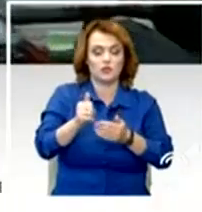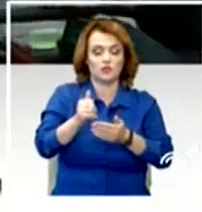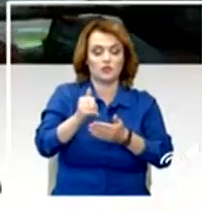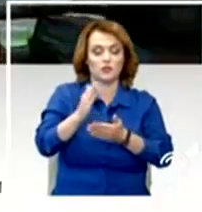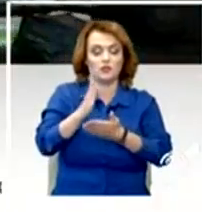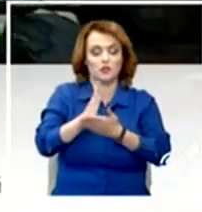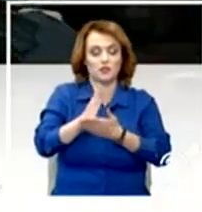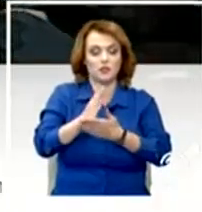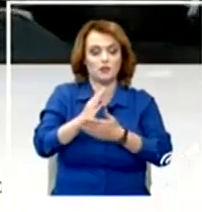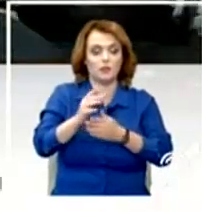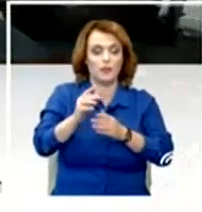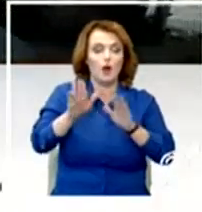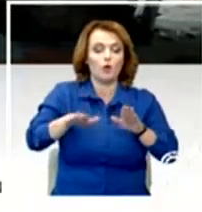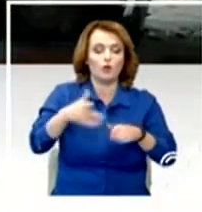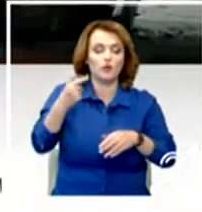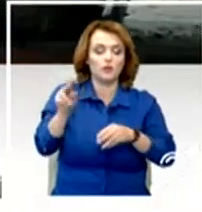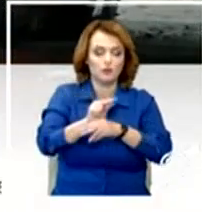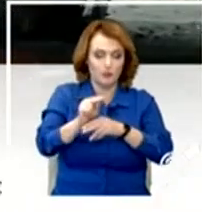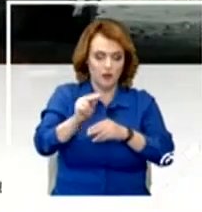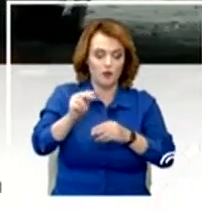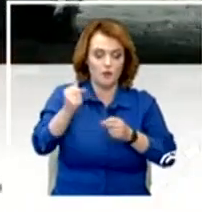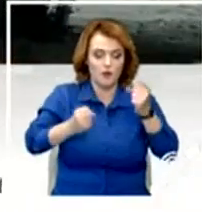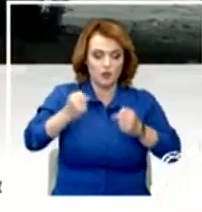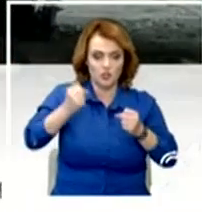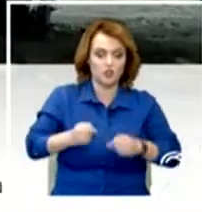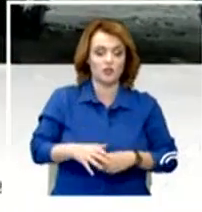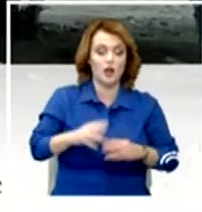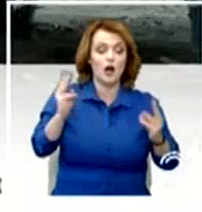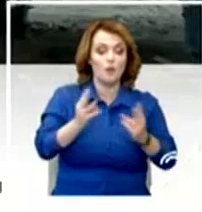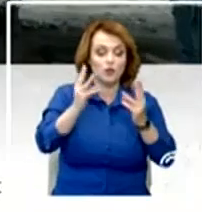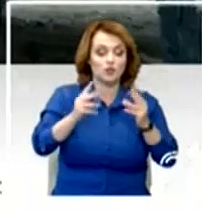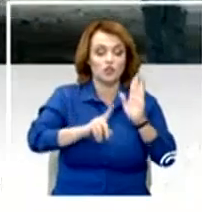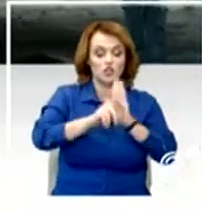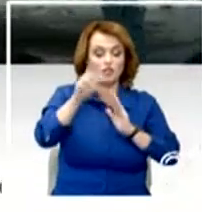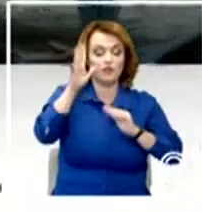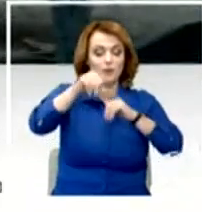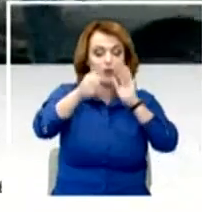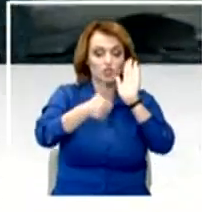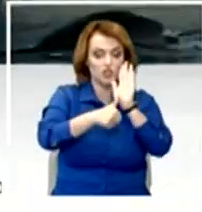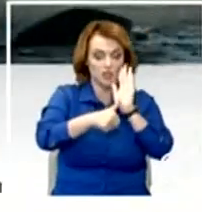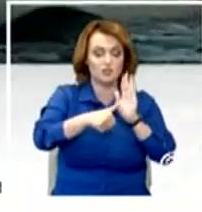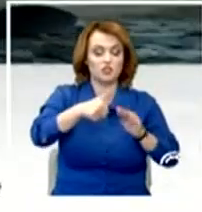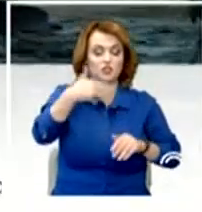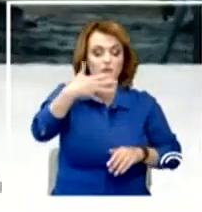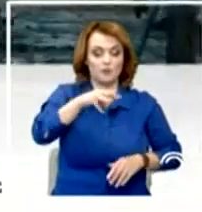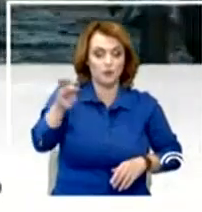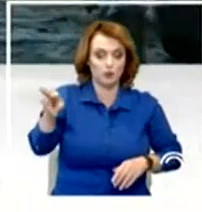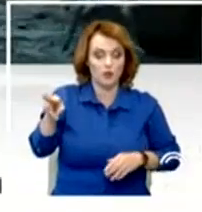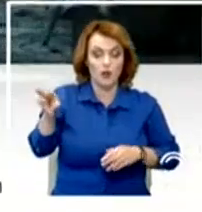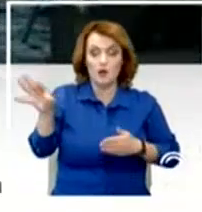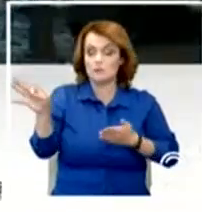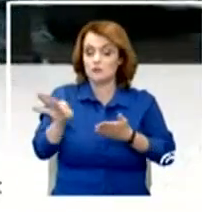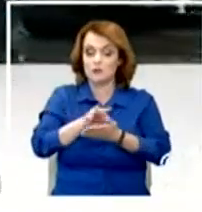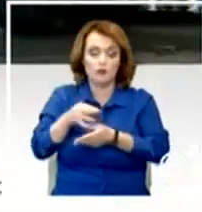camioane. Incidentul a fost înregistrat la 16:50. Imediat au venit 3 echipaje de pompieri. Una